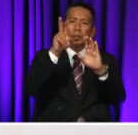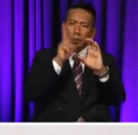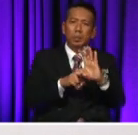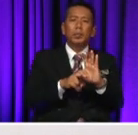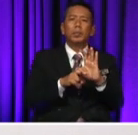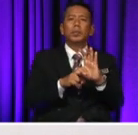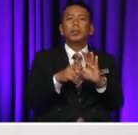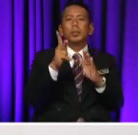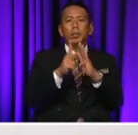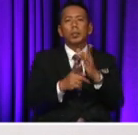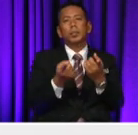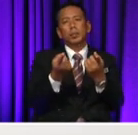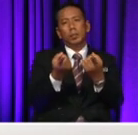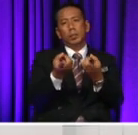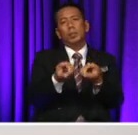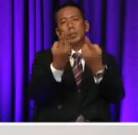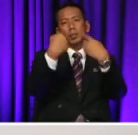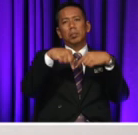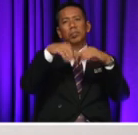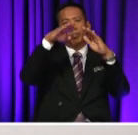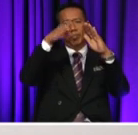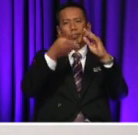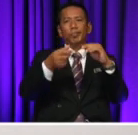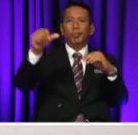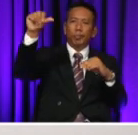kehadiran akan semakin